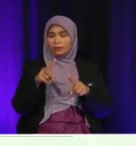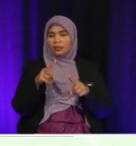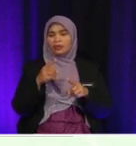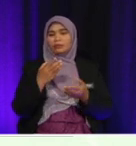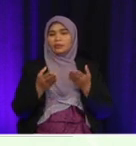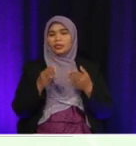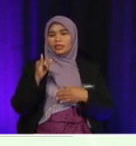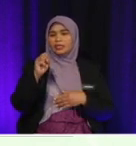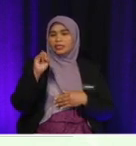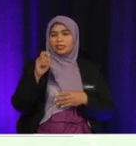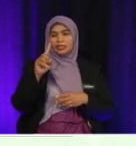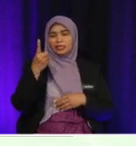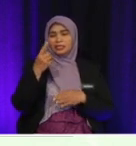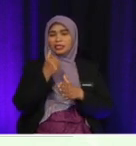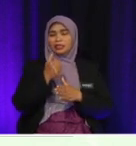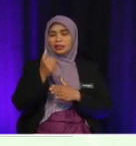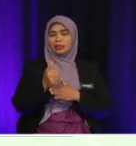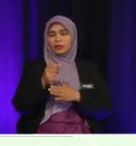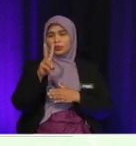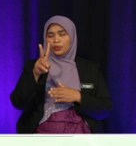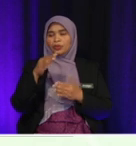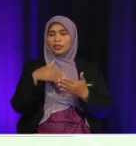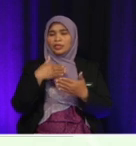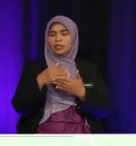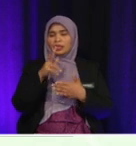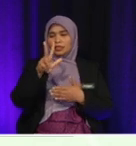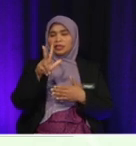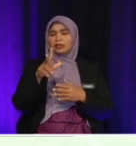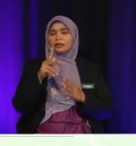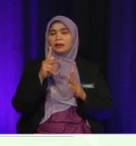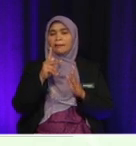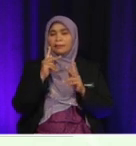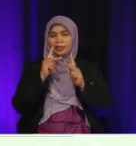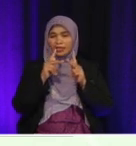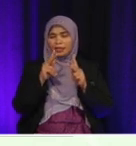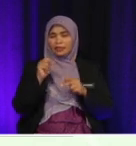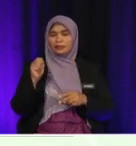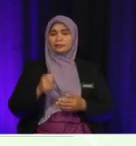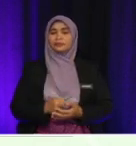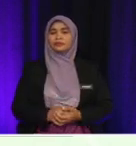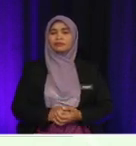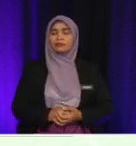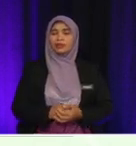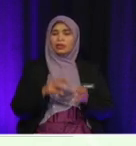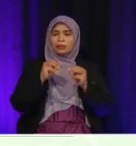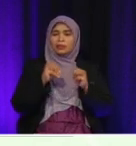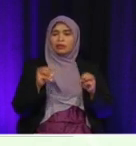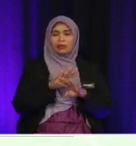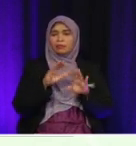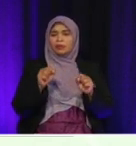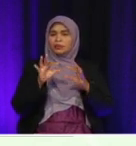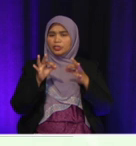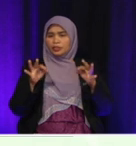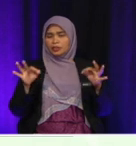isi sahaja ataupun dua hingga tiga patah perkataan ya murid-murid tidak perlu menjelaskan